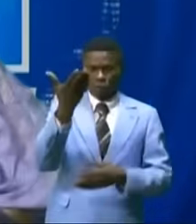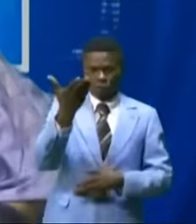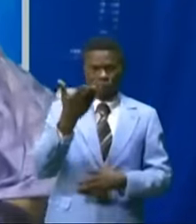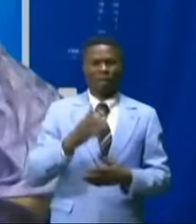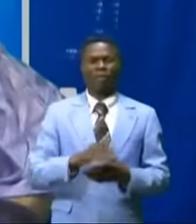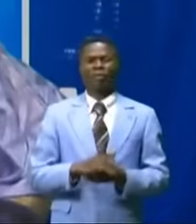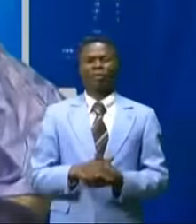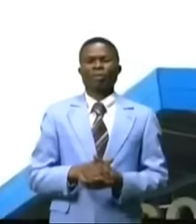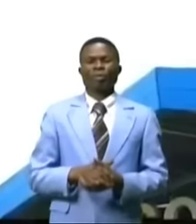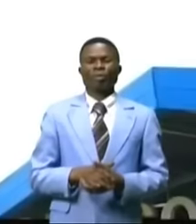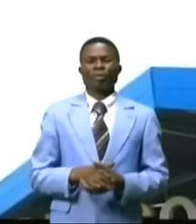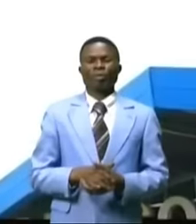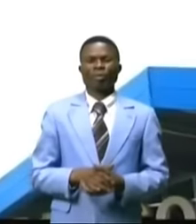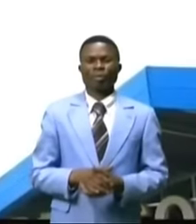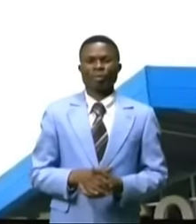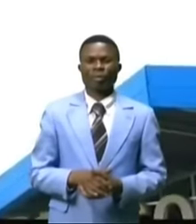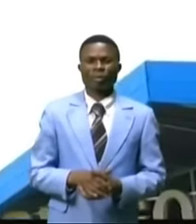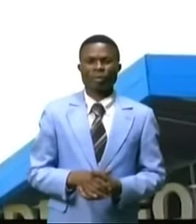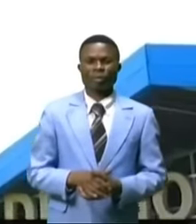Regardez.